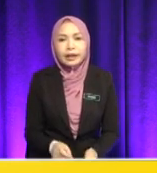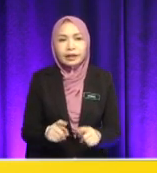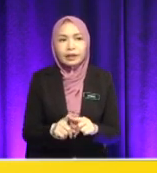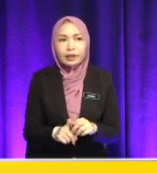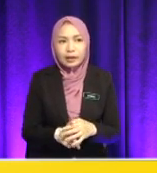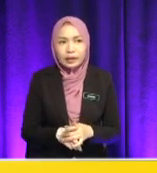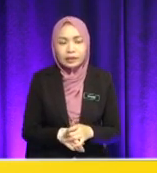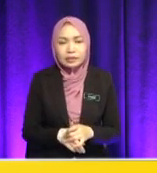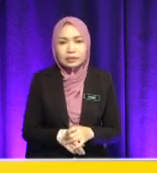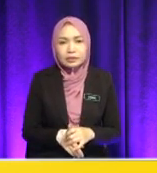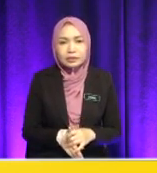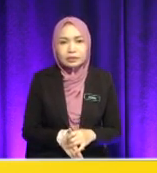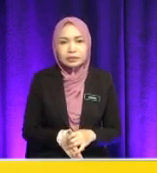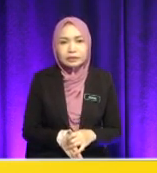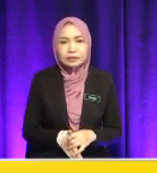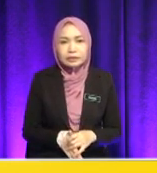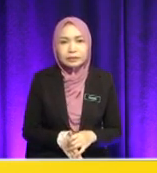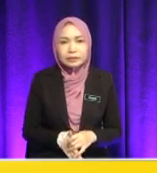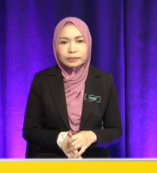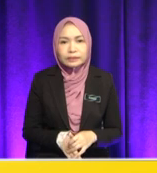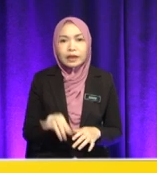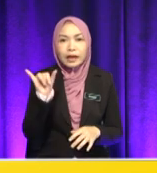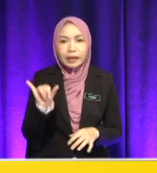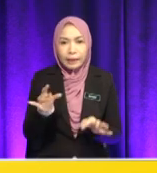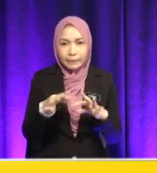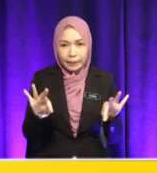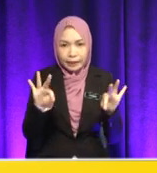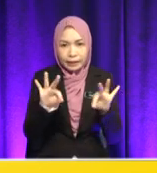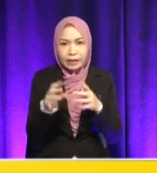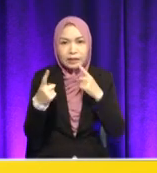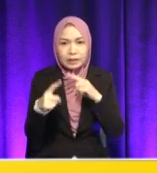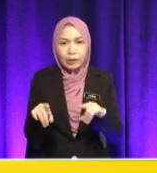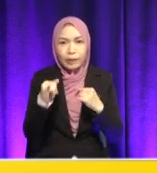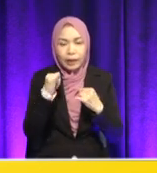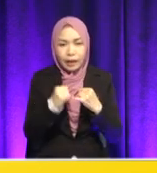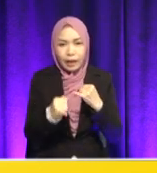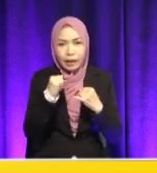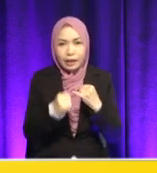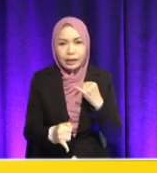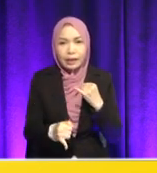ditinggalkan tapi yang penting ini jawaban aki ini